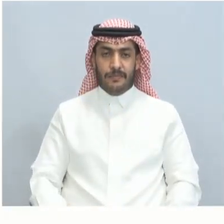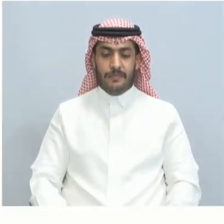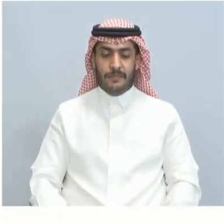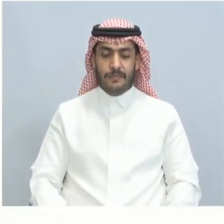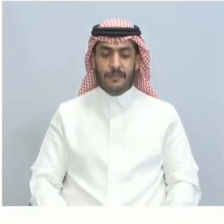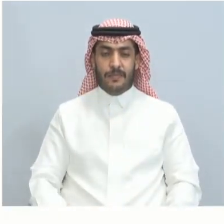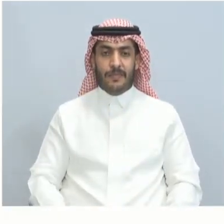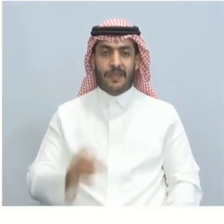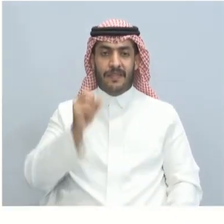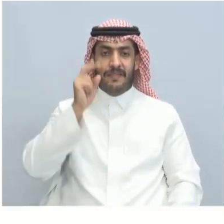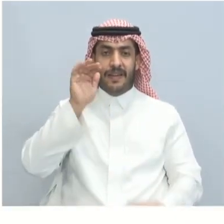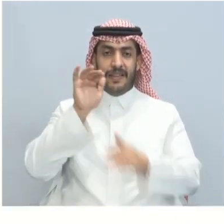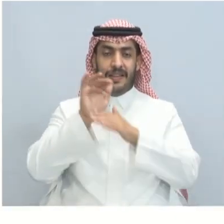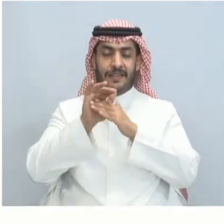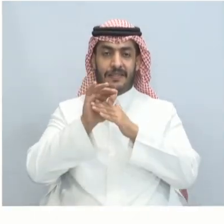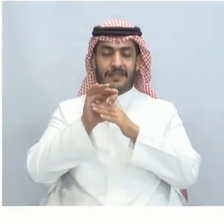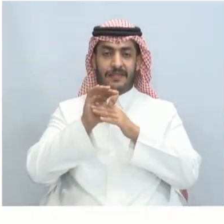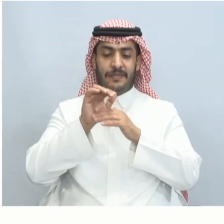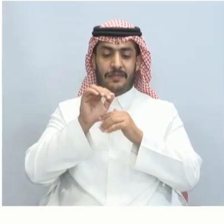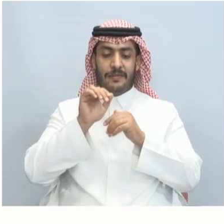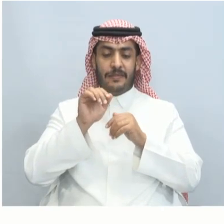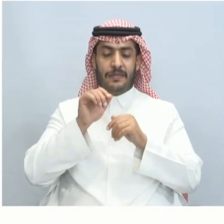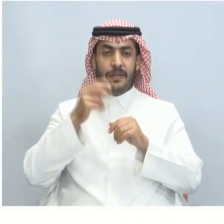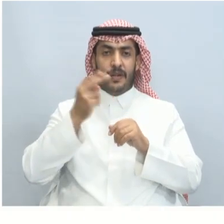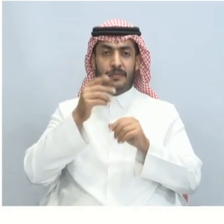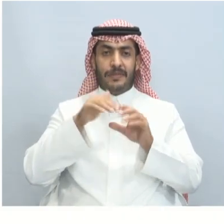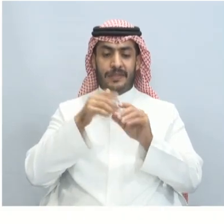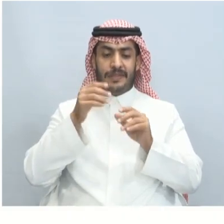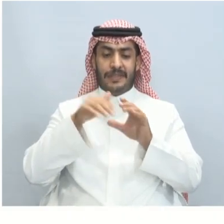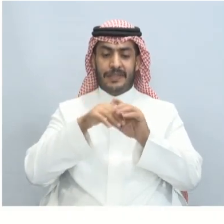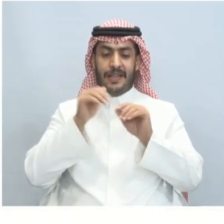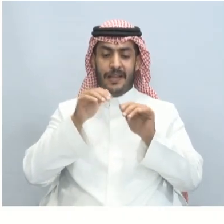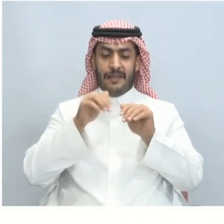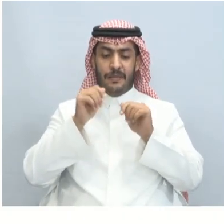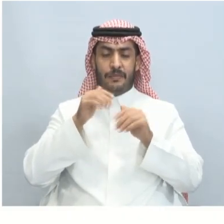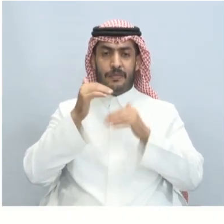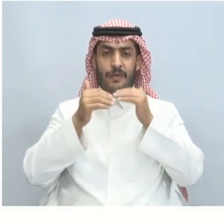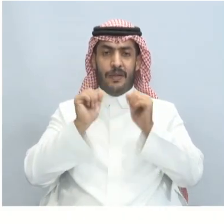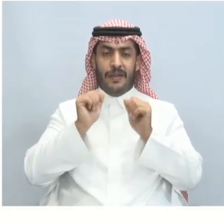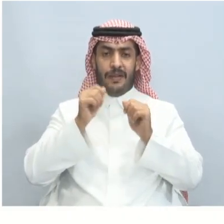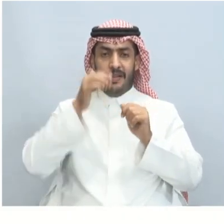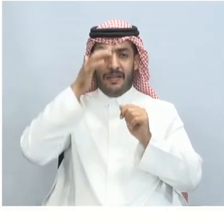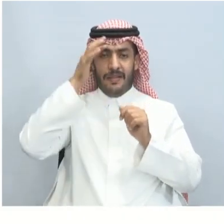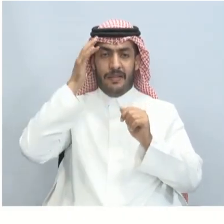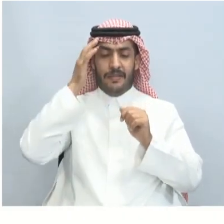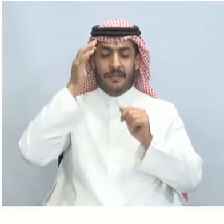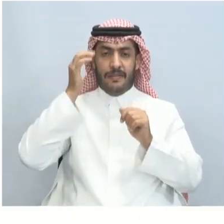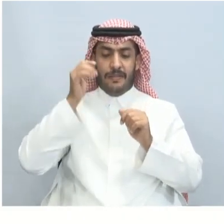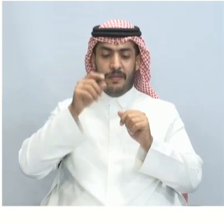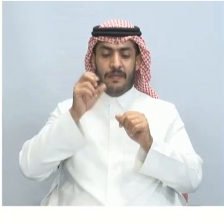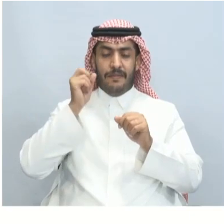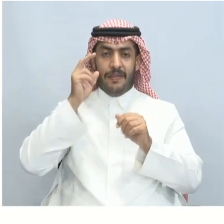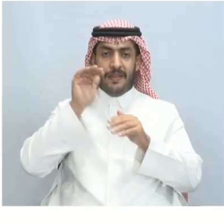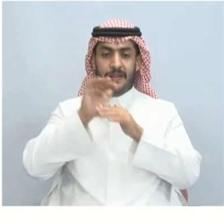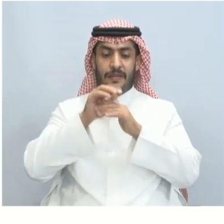الانسحاب فكره الدرس ارسم انسحابا في المستوى الاحداثي اذا فكره